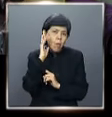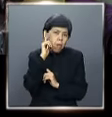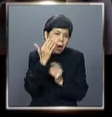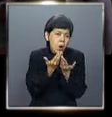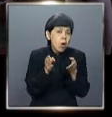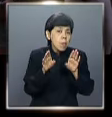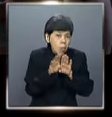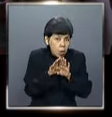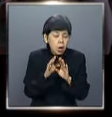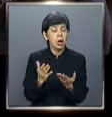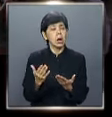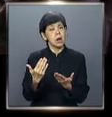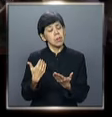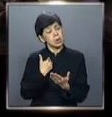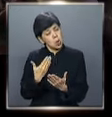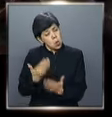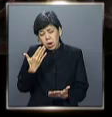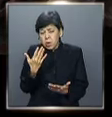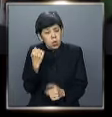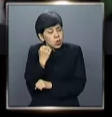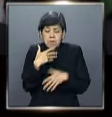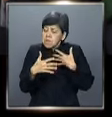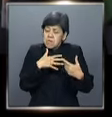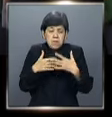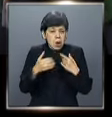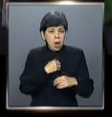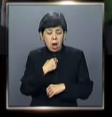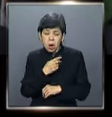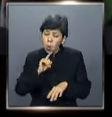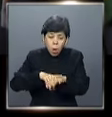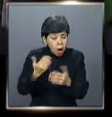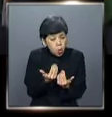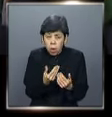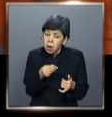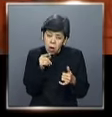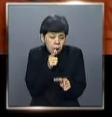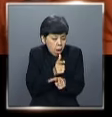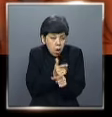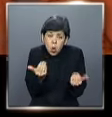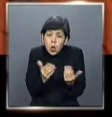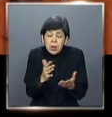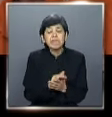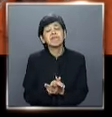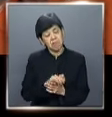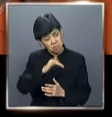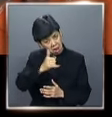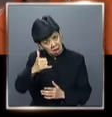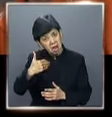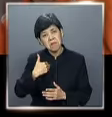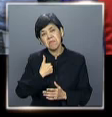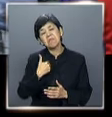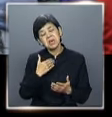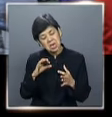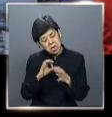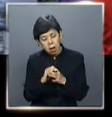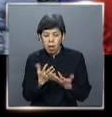ม่หรือว่าจะมีฐานะดีอะไรยังไงอย่างเงี้ยก็คือถ้าไม่มีเวลาให้กับลูกแล้วอะไรเงี้ยทุกคนก็มีโอกาสที่จะเดินมา